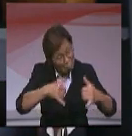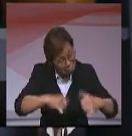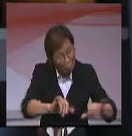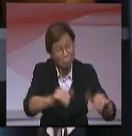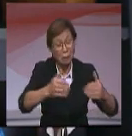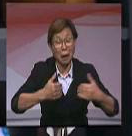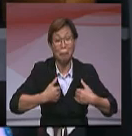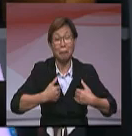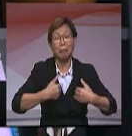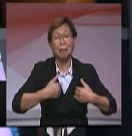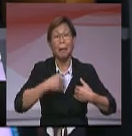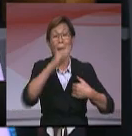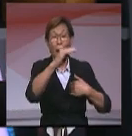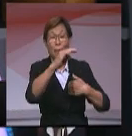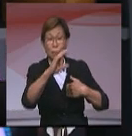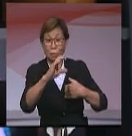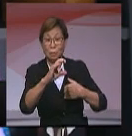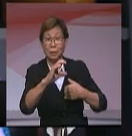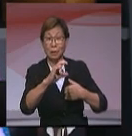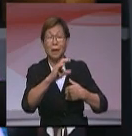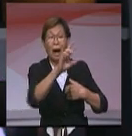dilaksanakan dan masih berkuat kuasa.